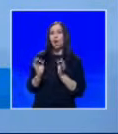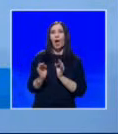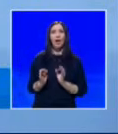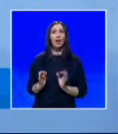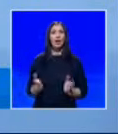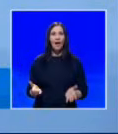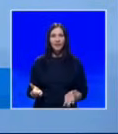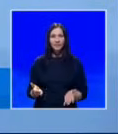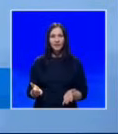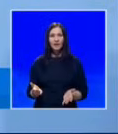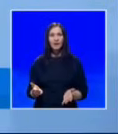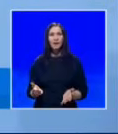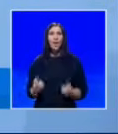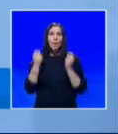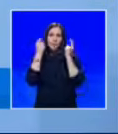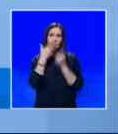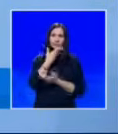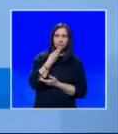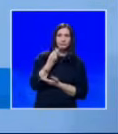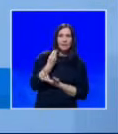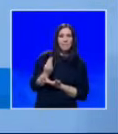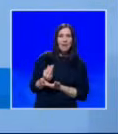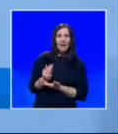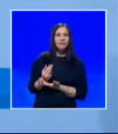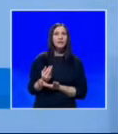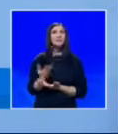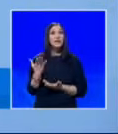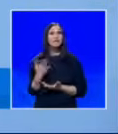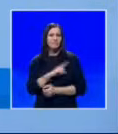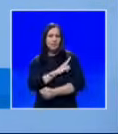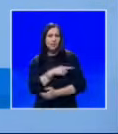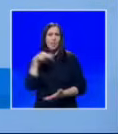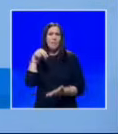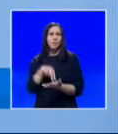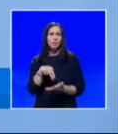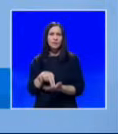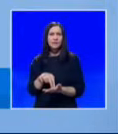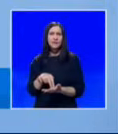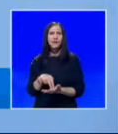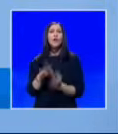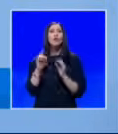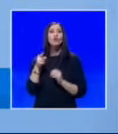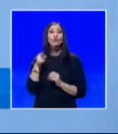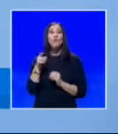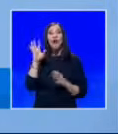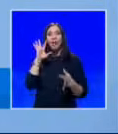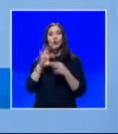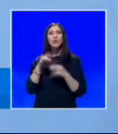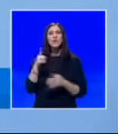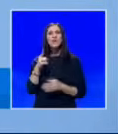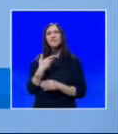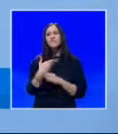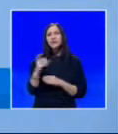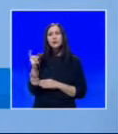са така, будят симпатия, те са в една много спасихте силна позиция. Кожа. Не. Вижте, точно това е логиката, че ти винаги си в